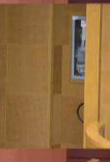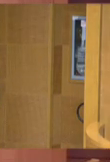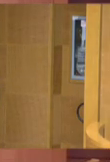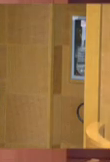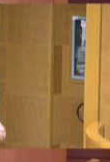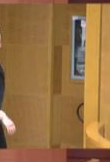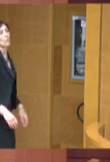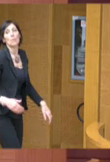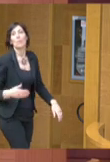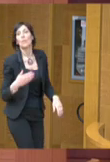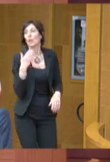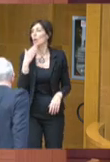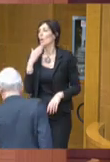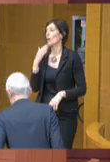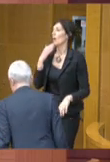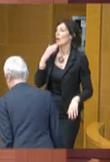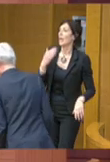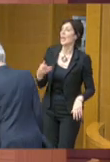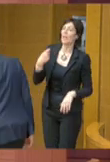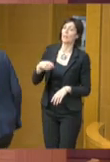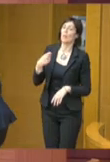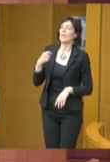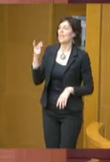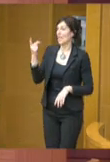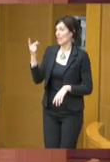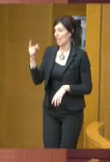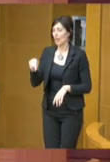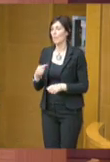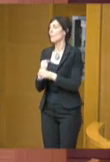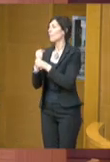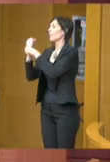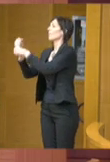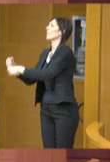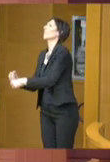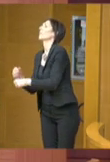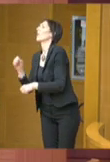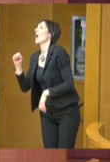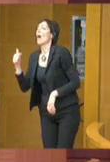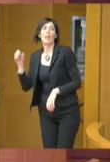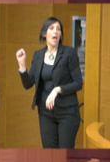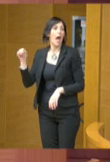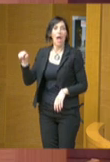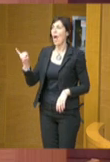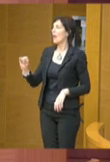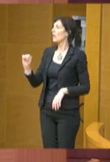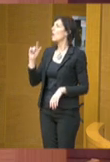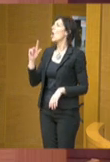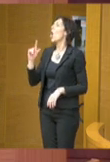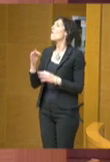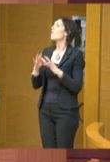Grazie Presidente Cagnazzo. Lascerei ora la parola a Alberto Alberani del Forum del Terzo Settore.